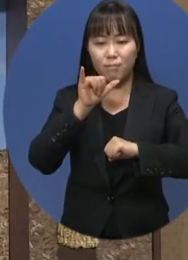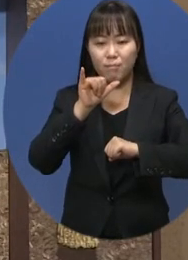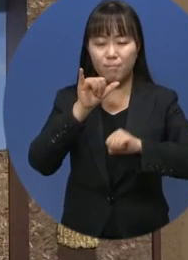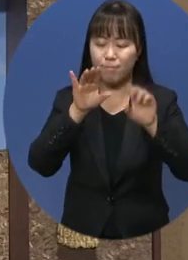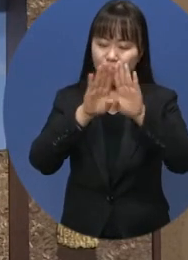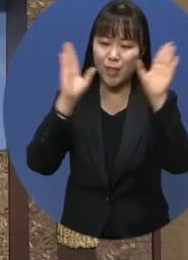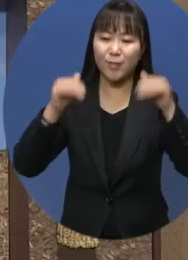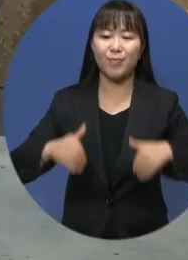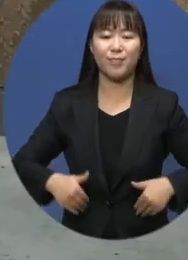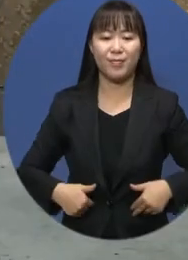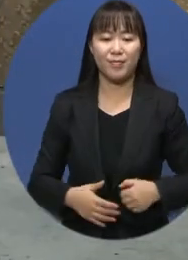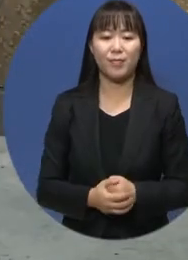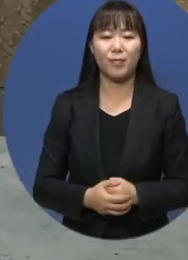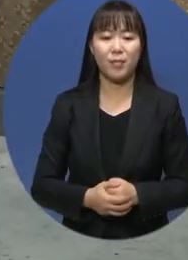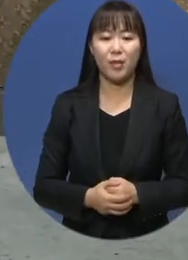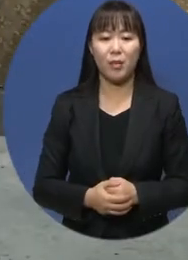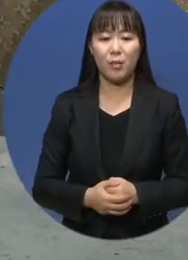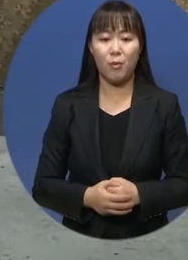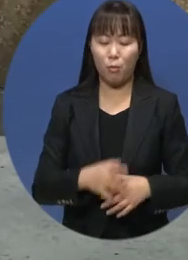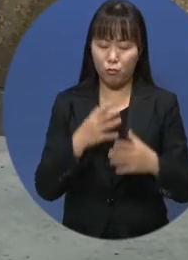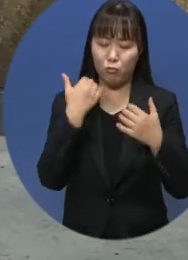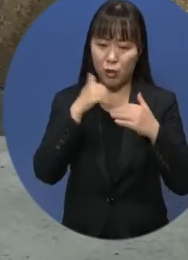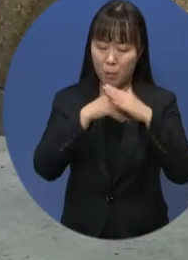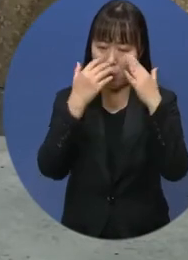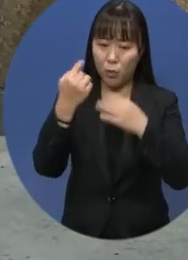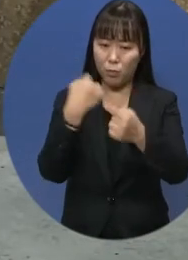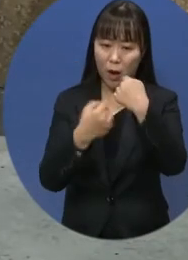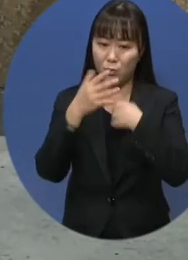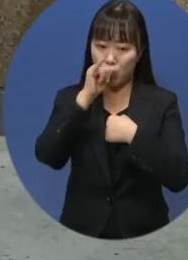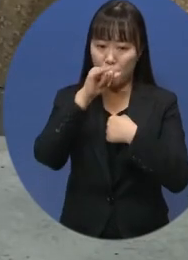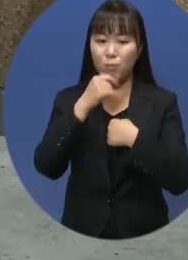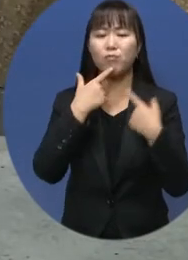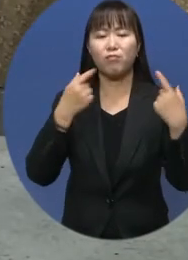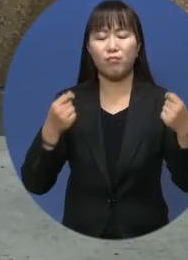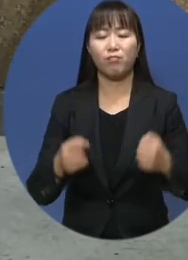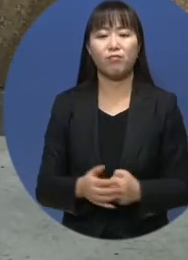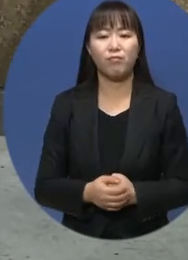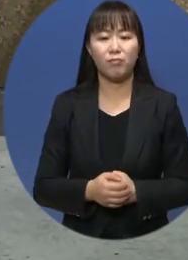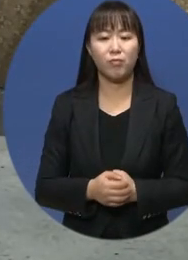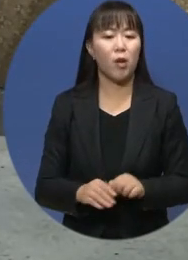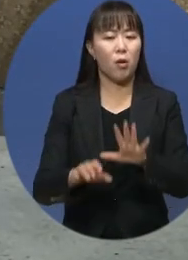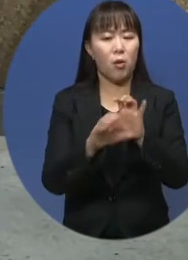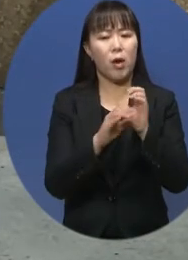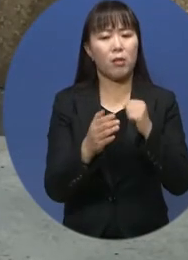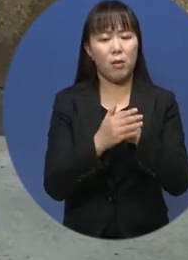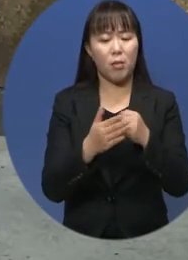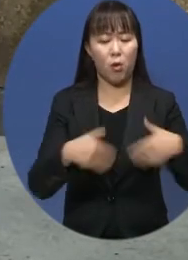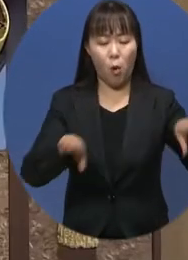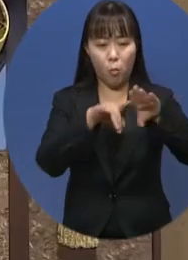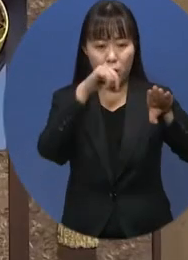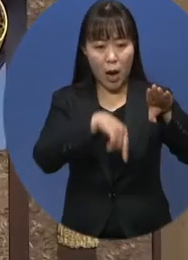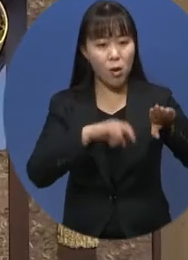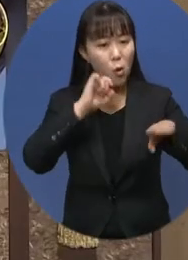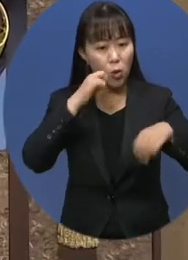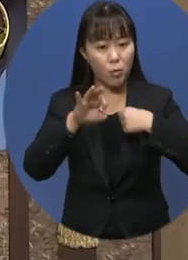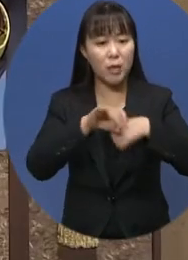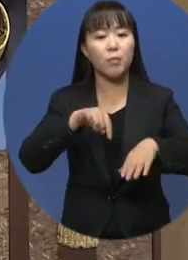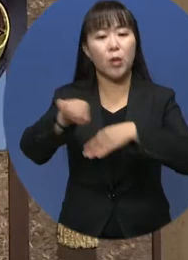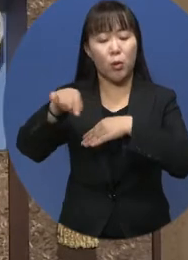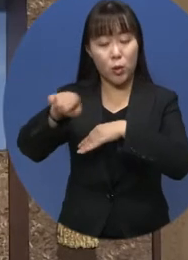줘 아 오픈된 공간이 거에요 그런걸 마녀 그래서 이제 이 코로 뜰이 신뢰가 어려울 때는 신뢰에서